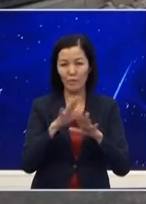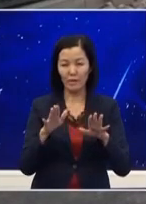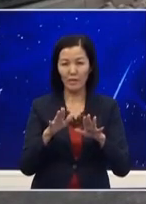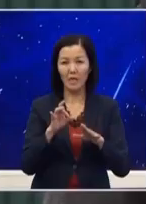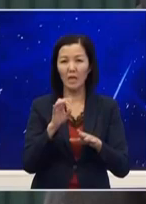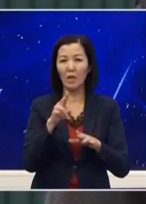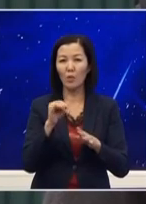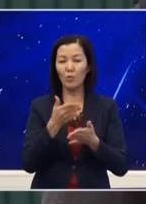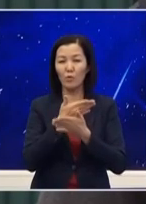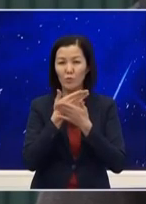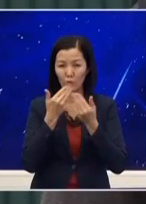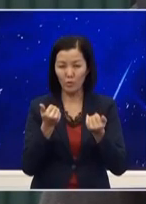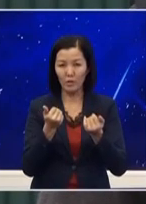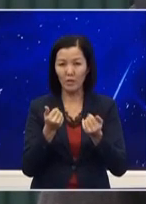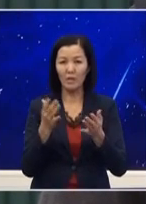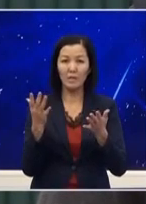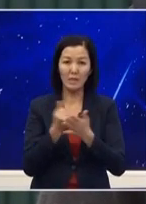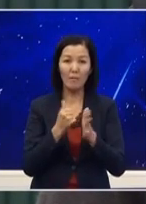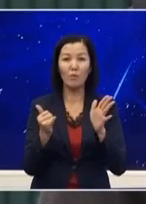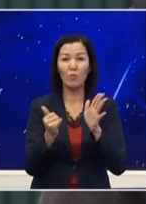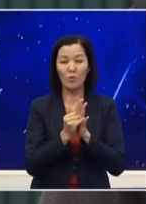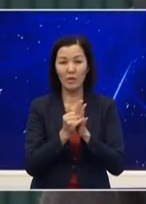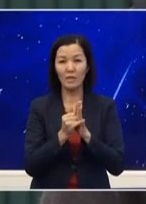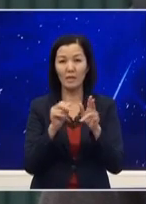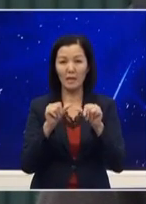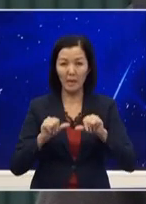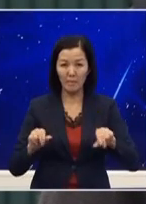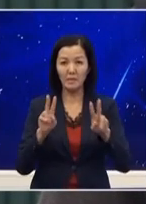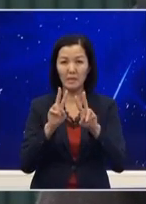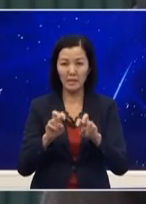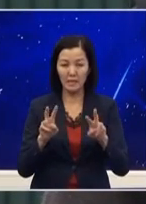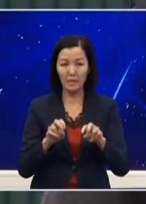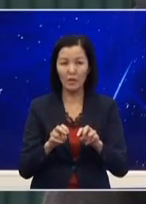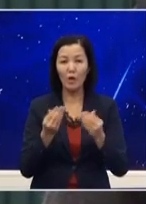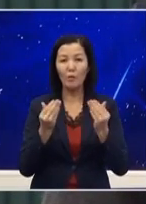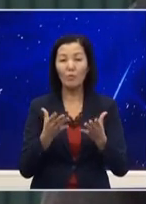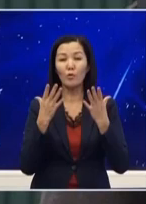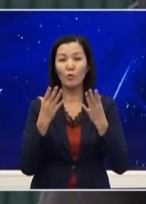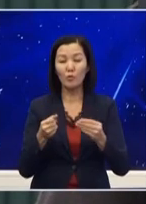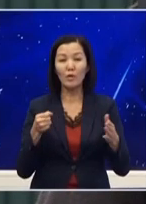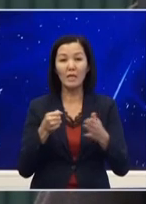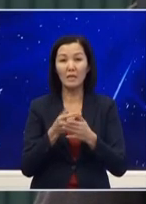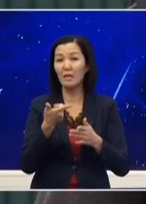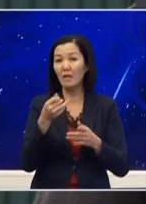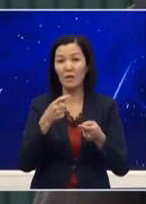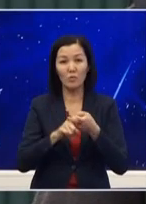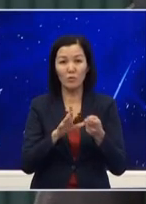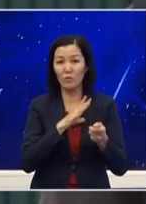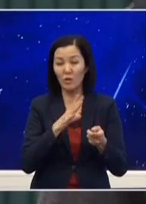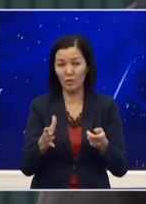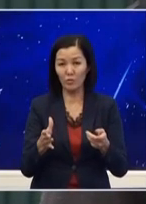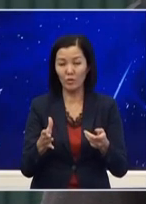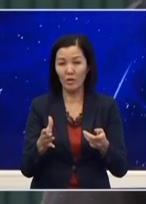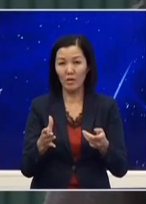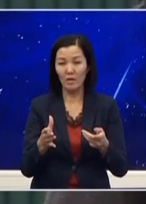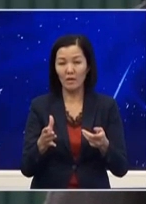Ол редуктор табылды, бәрі қойылып, бәрі комиссиясынан өттік. Бірақ осы күнге шейін міне енді жаңағы қосатындар